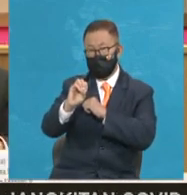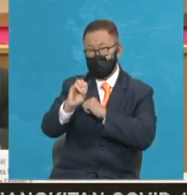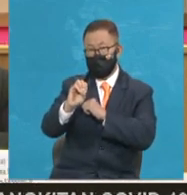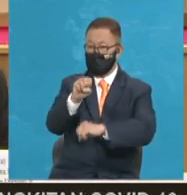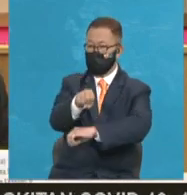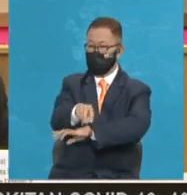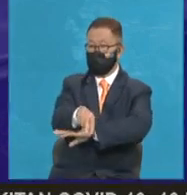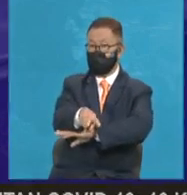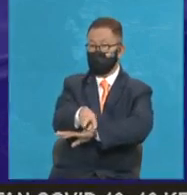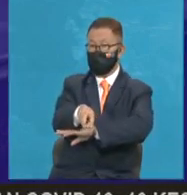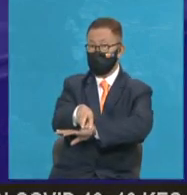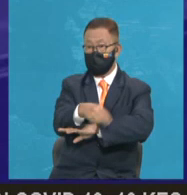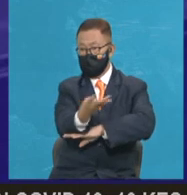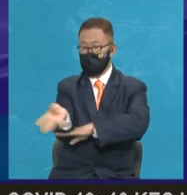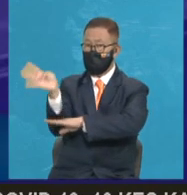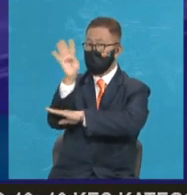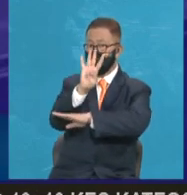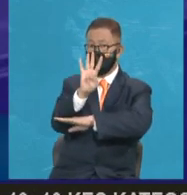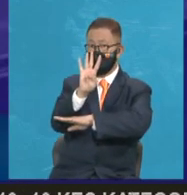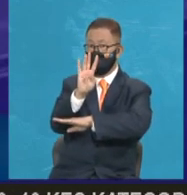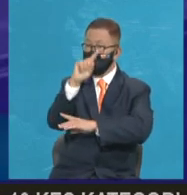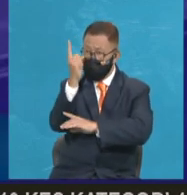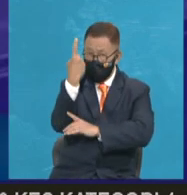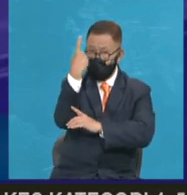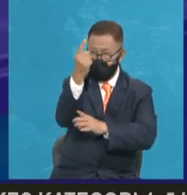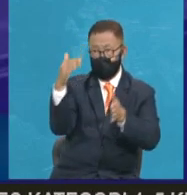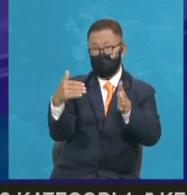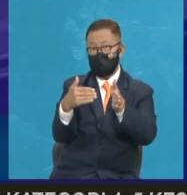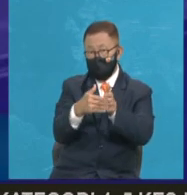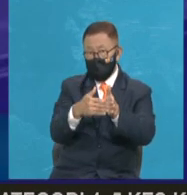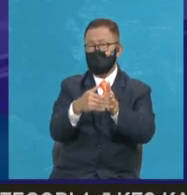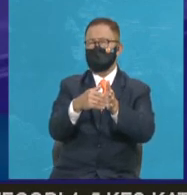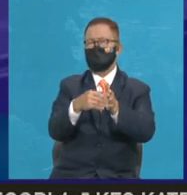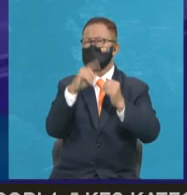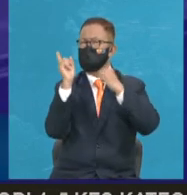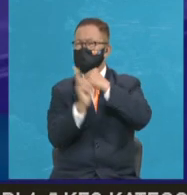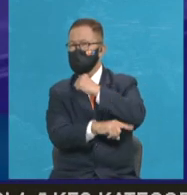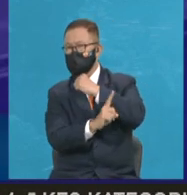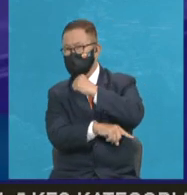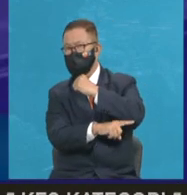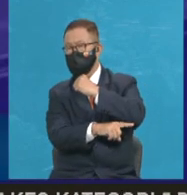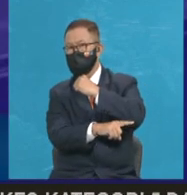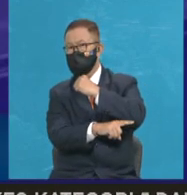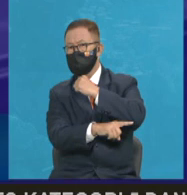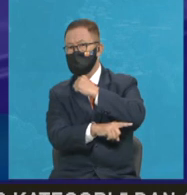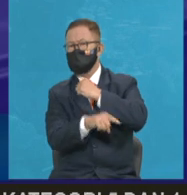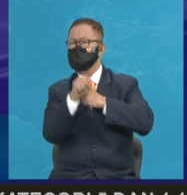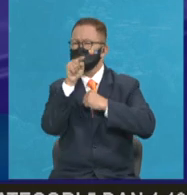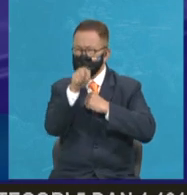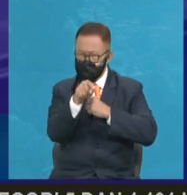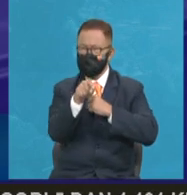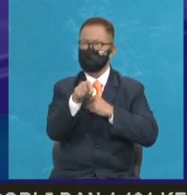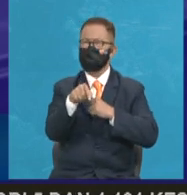yang jalankan dari 12.00 hingga empat pagi satu pelanggaran arahan telah dikeluarkan Pemda Kompas di seluruh negara di mana ianya adalah